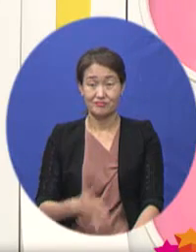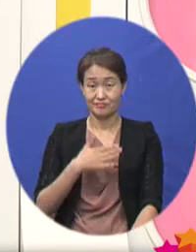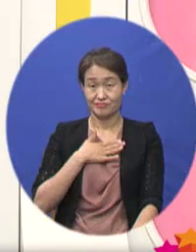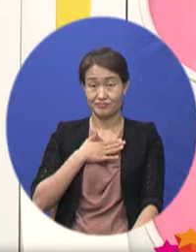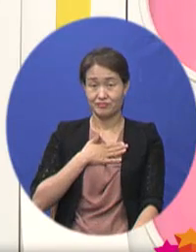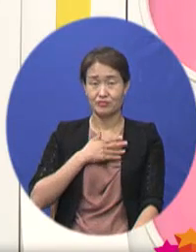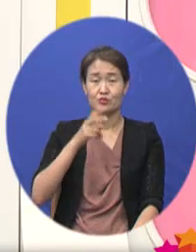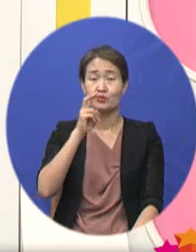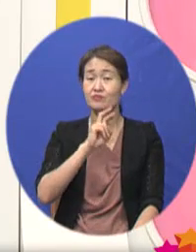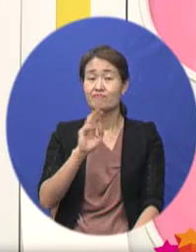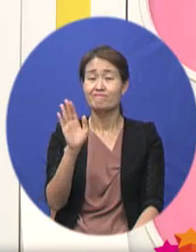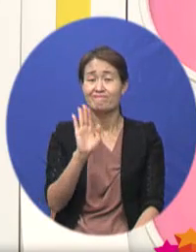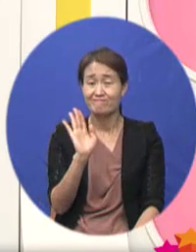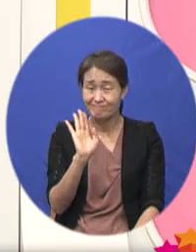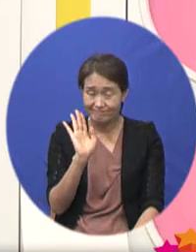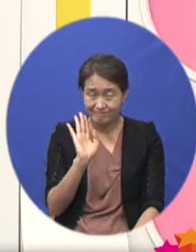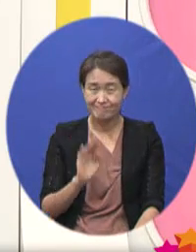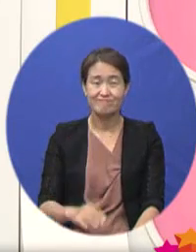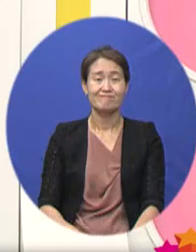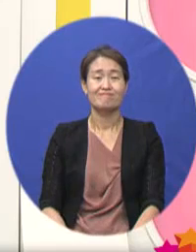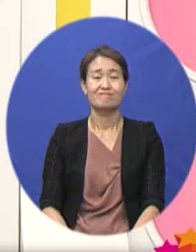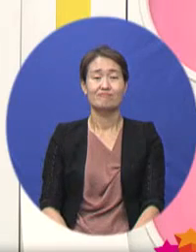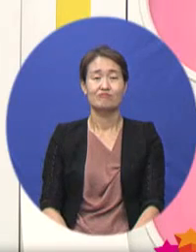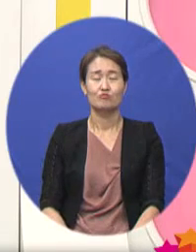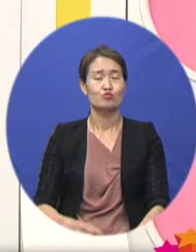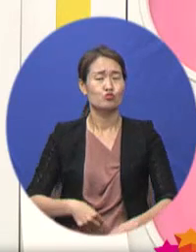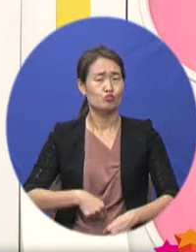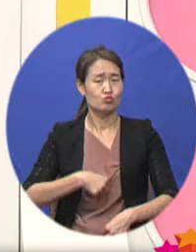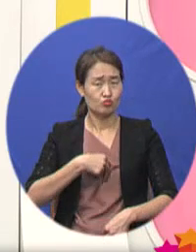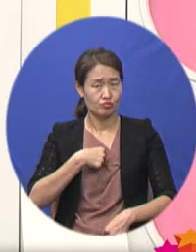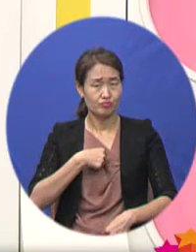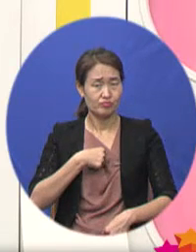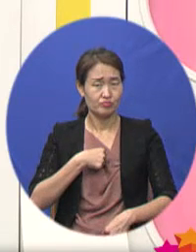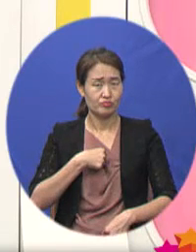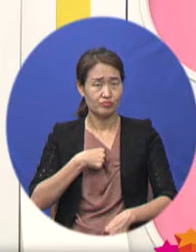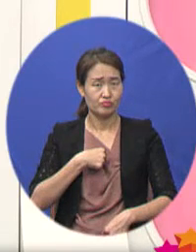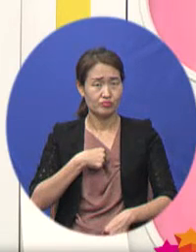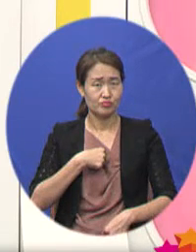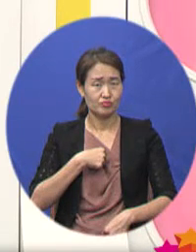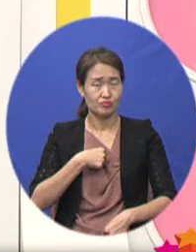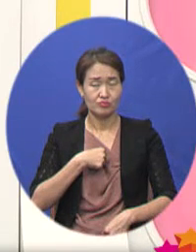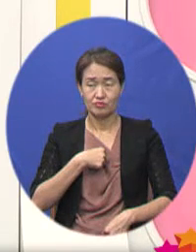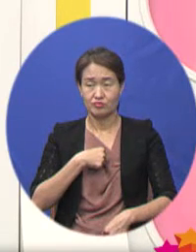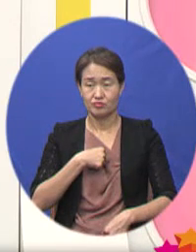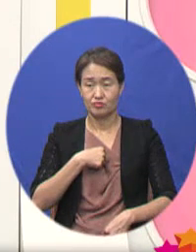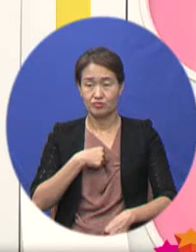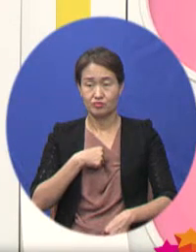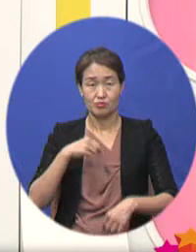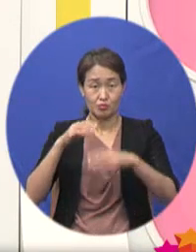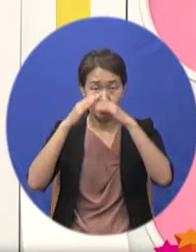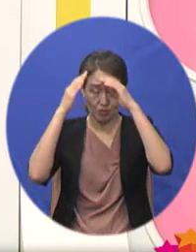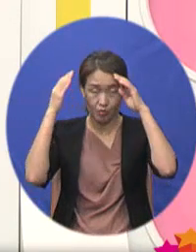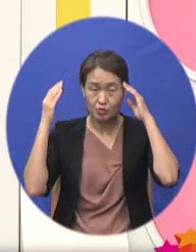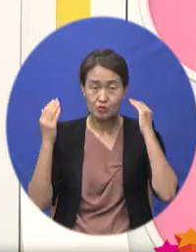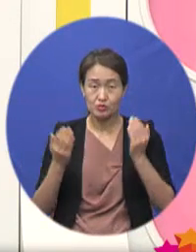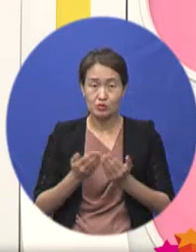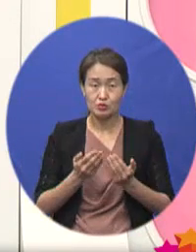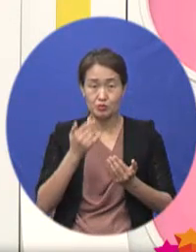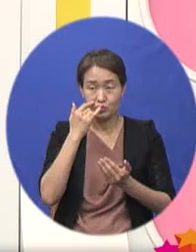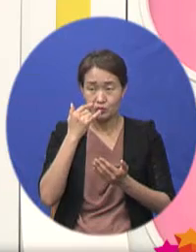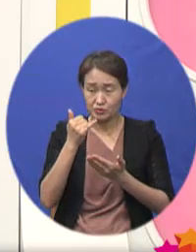이 노래보다도요. 네. 네. 사실은 좋은 이제 우리 모든 부모님들이 다